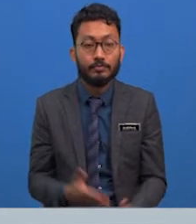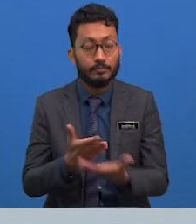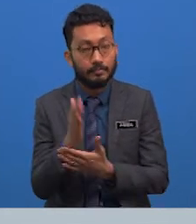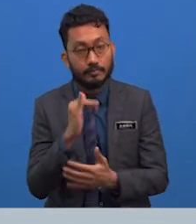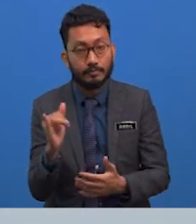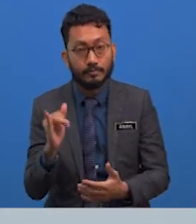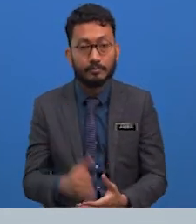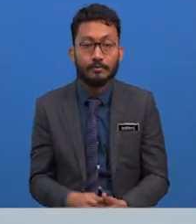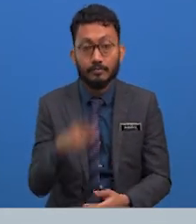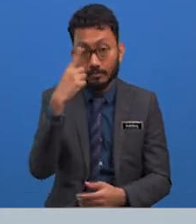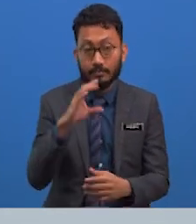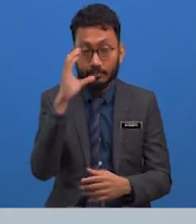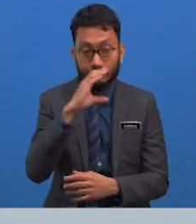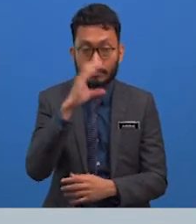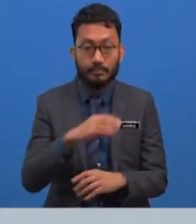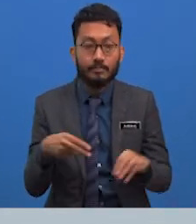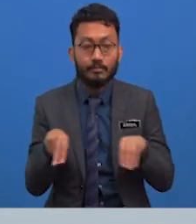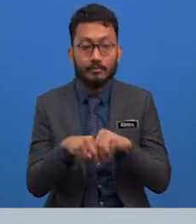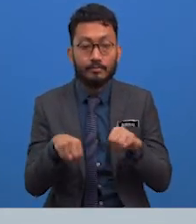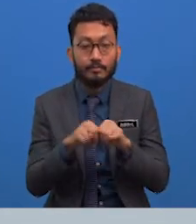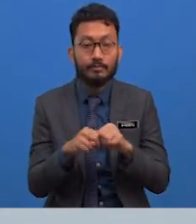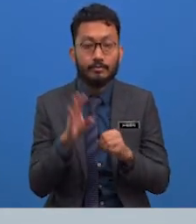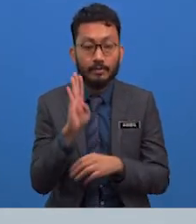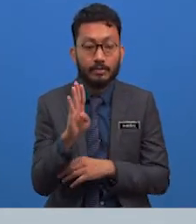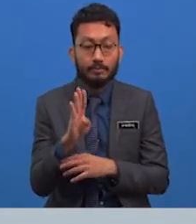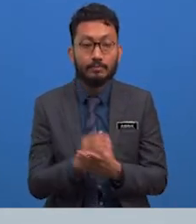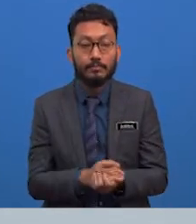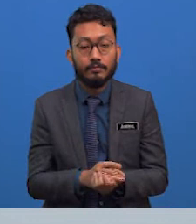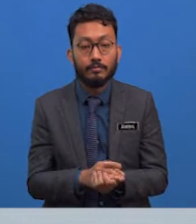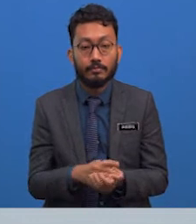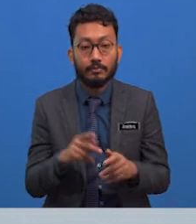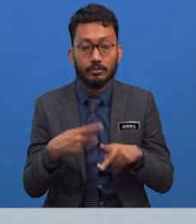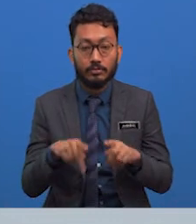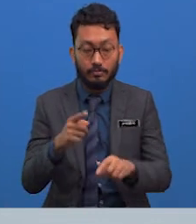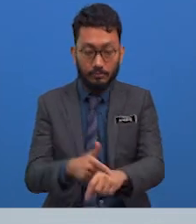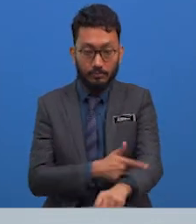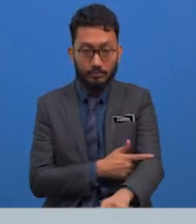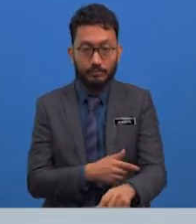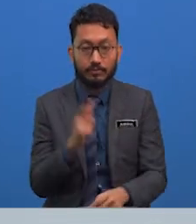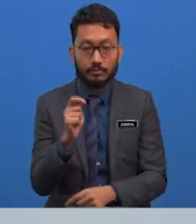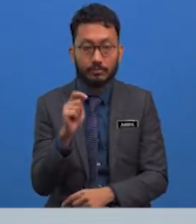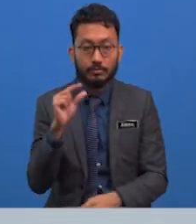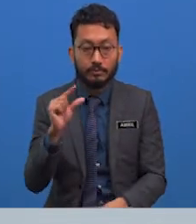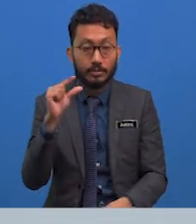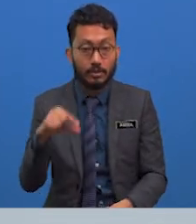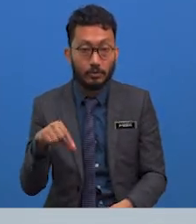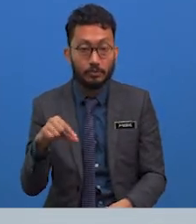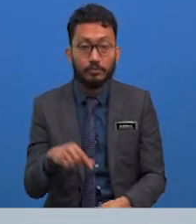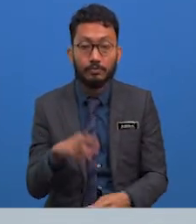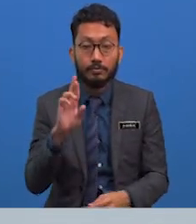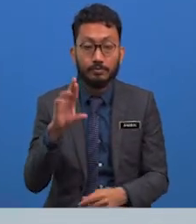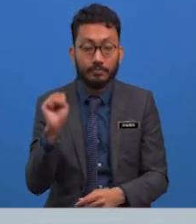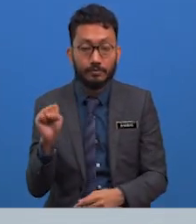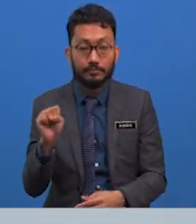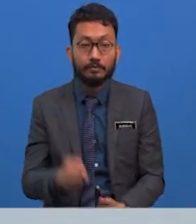Seterusnya, untuk mencari nilai B, murid-murid perlu memanjangkan garis TQ dan garis